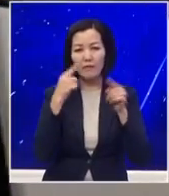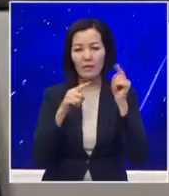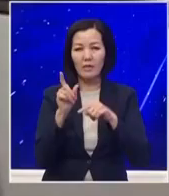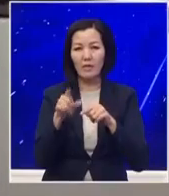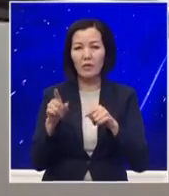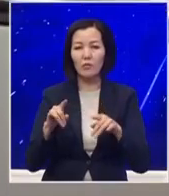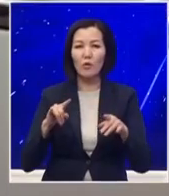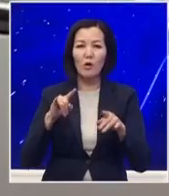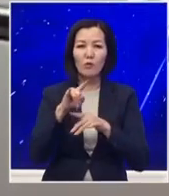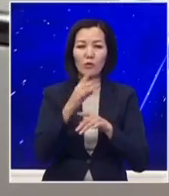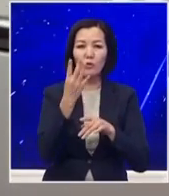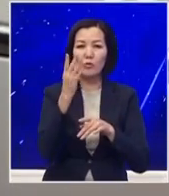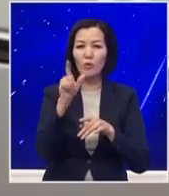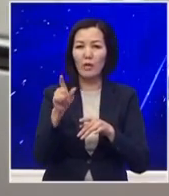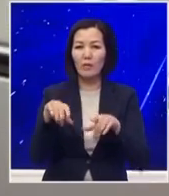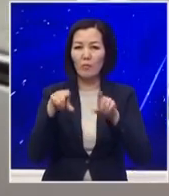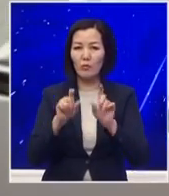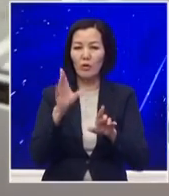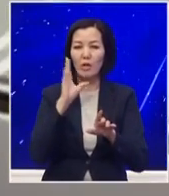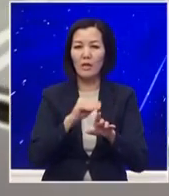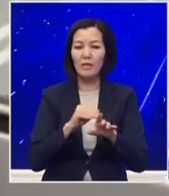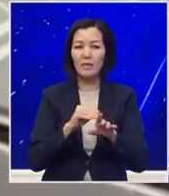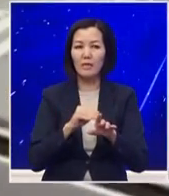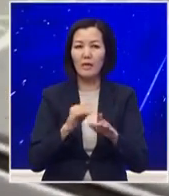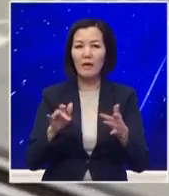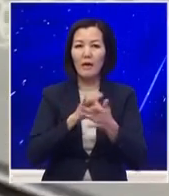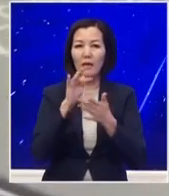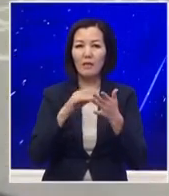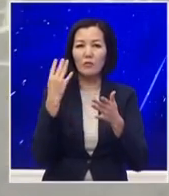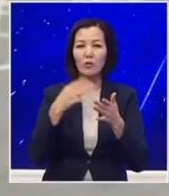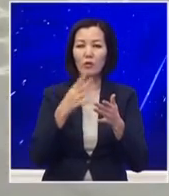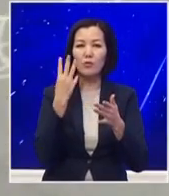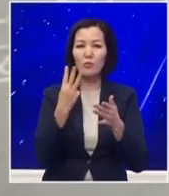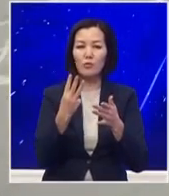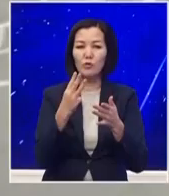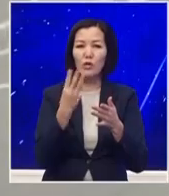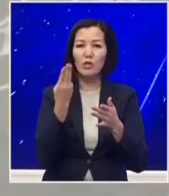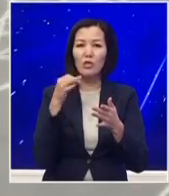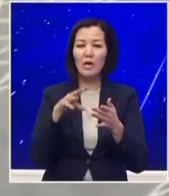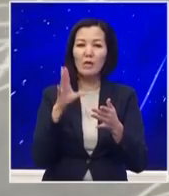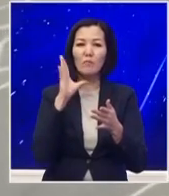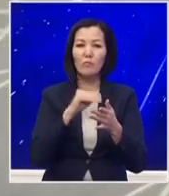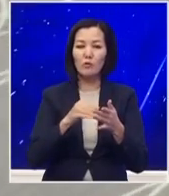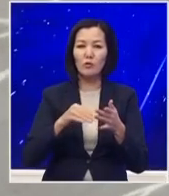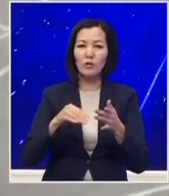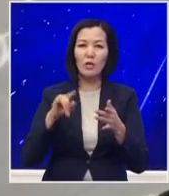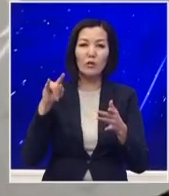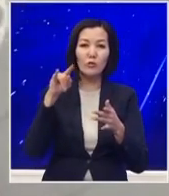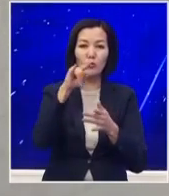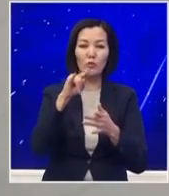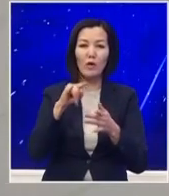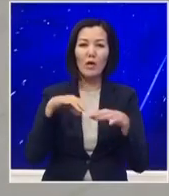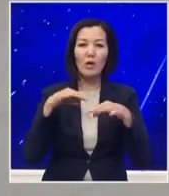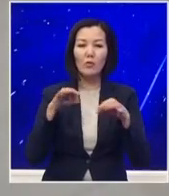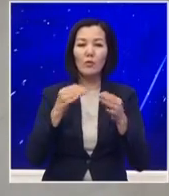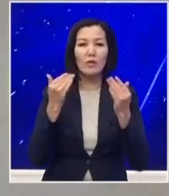ұшатын көлікке 4 адамға дейін сияды. Құрылғы қала үстінде сағатына 53 шақырымға дейін қалықтайды. Айта кетейік, ерекше көліктің нарыққа шығу